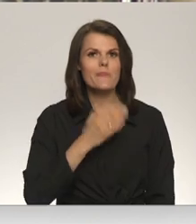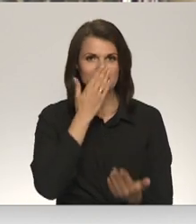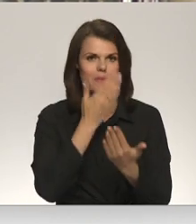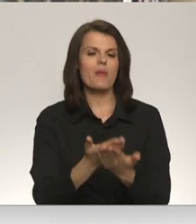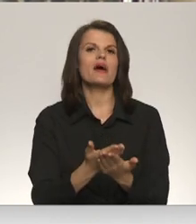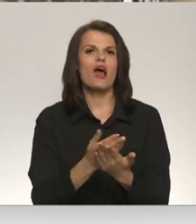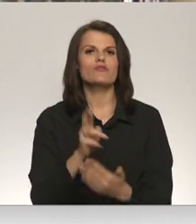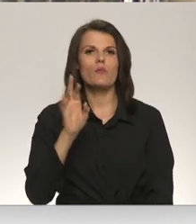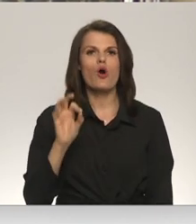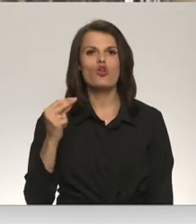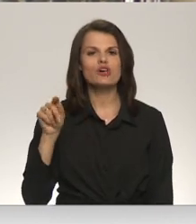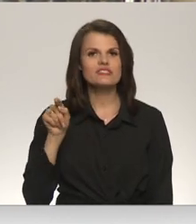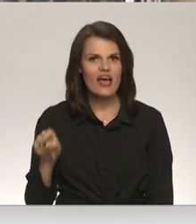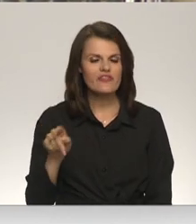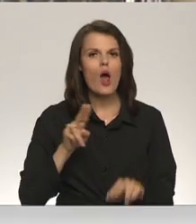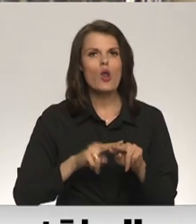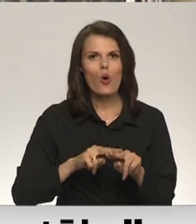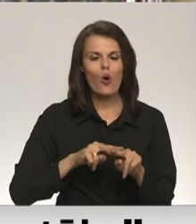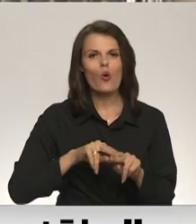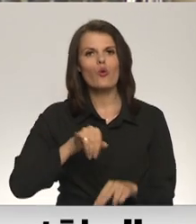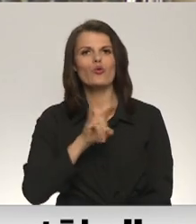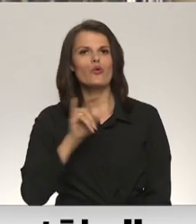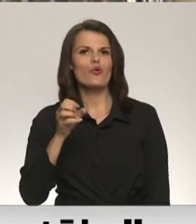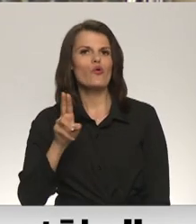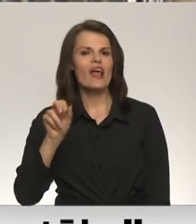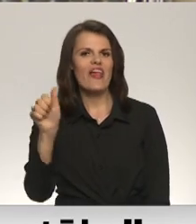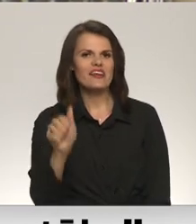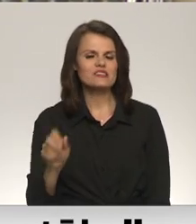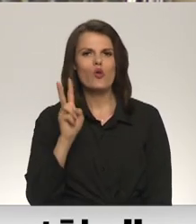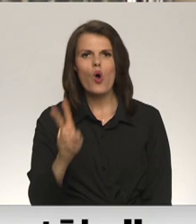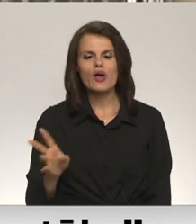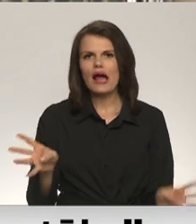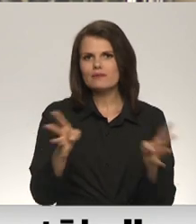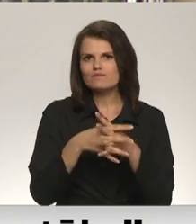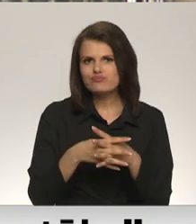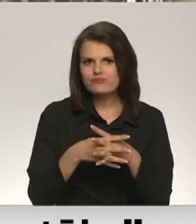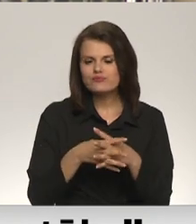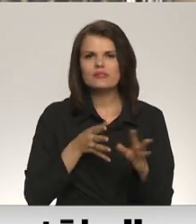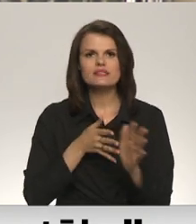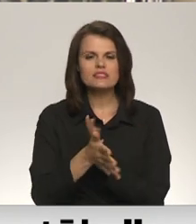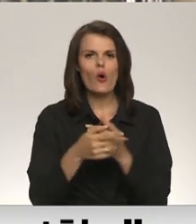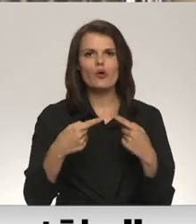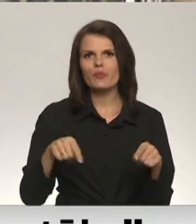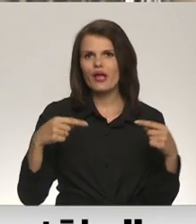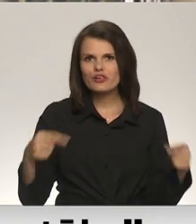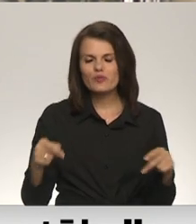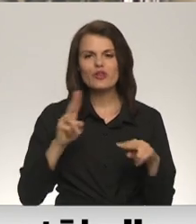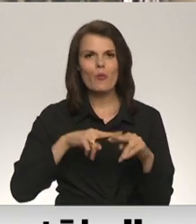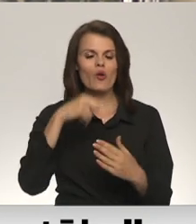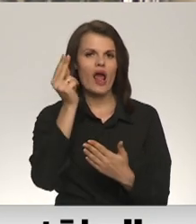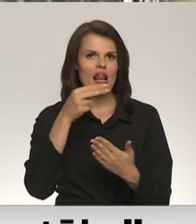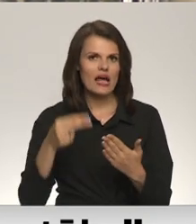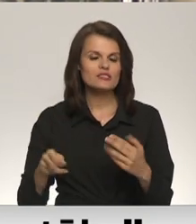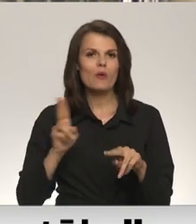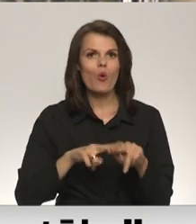parādām Rozentālu un jugendstilu, kā viņš kopā savijās caur priekšmetiem un gleznām.